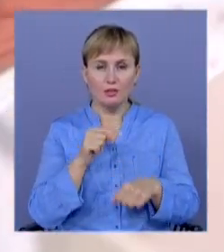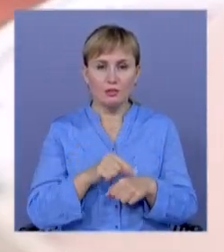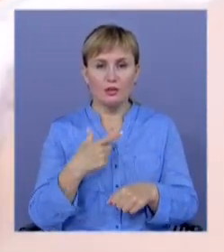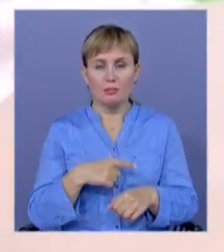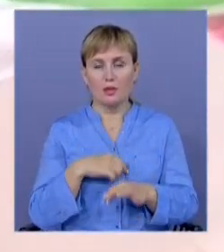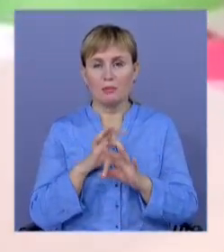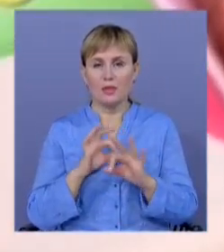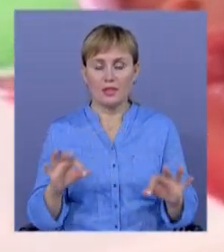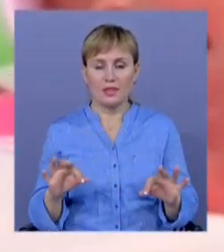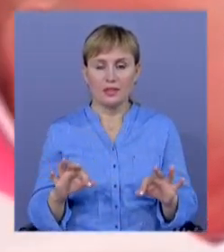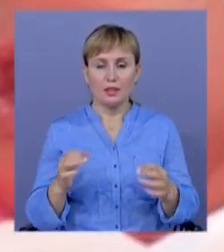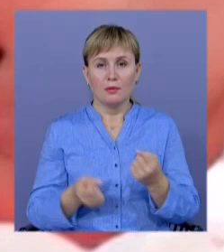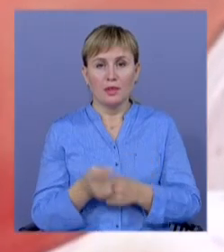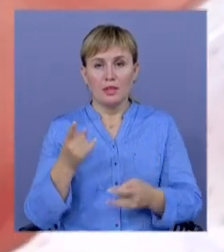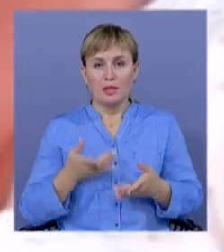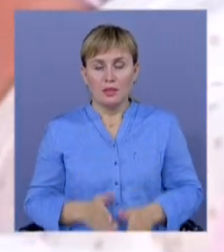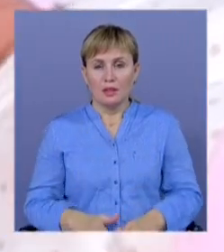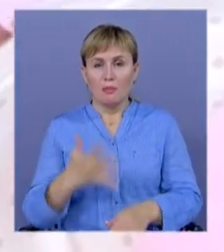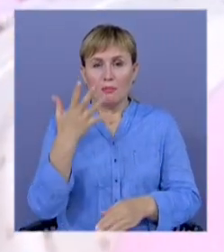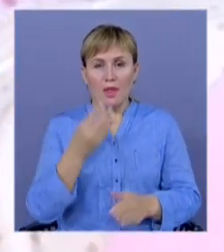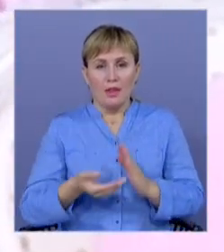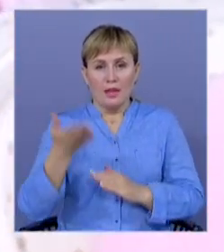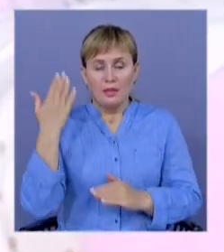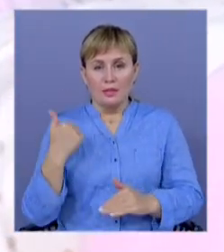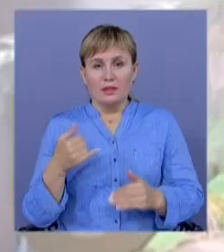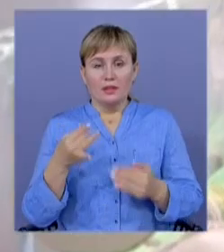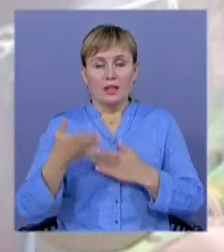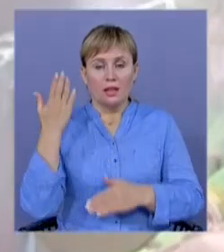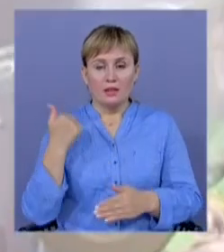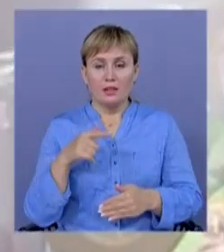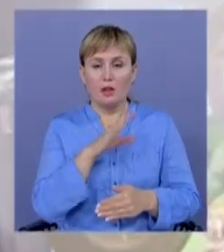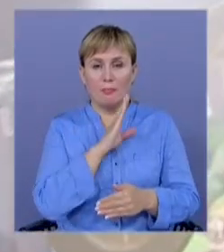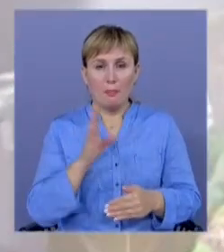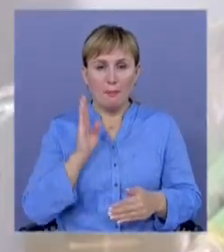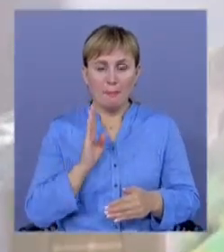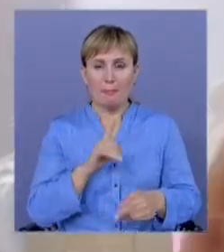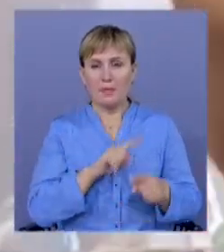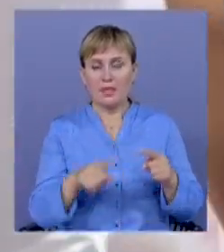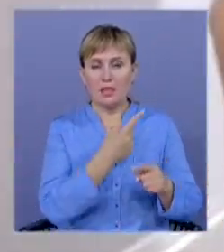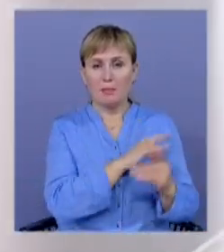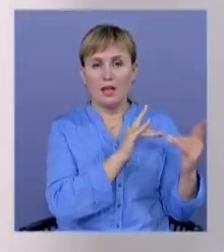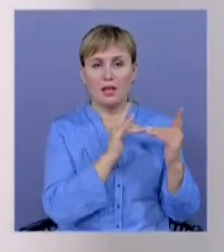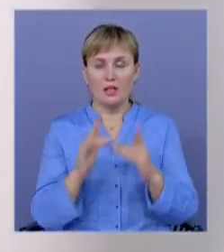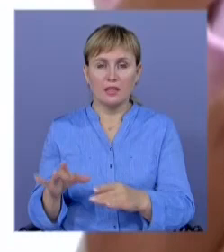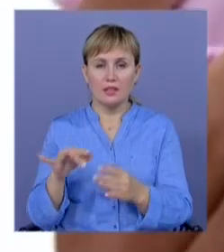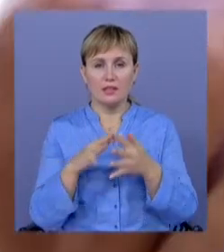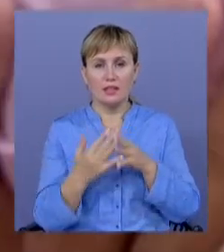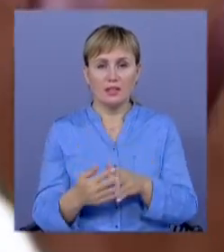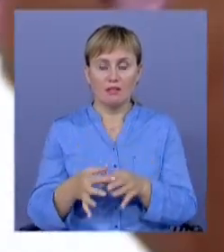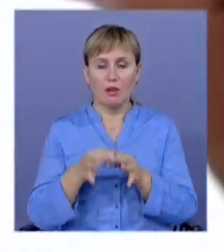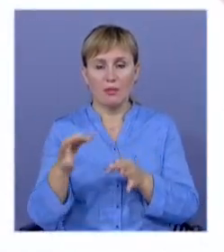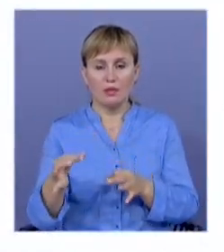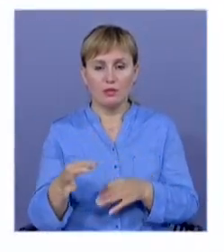себя прекрасно. Они появились на свет 5 дней назад. Именно тогда Мирамгуль Мамбетову экстренно доставили из села Шардара в